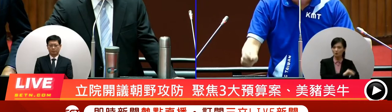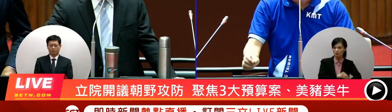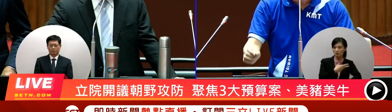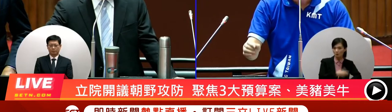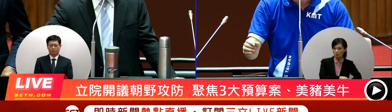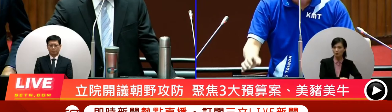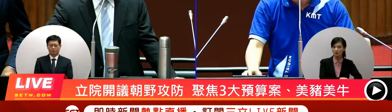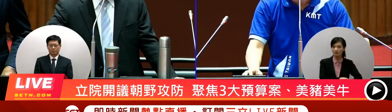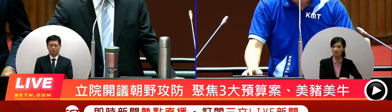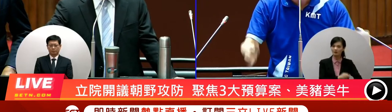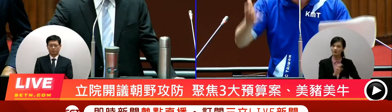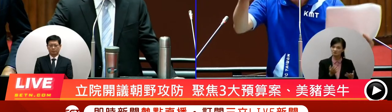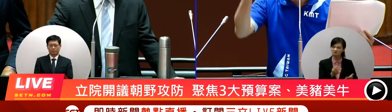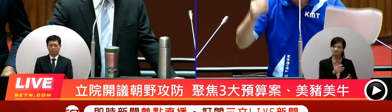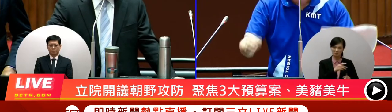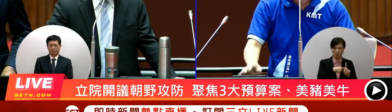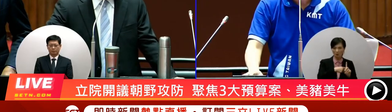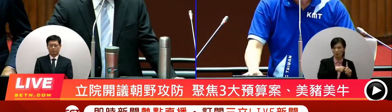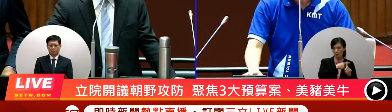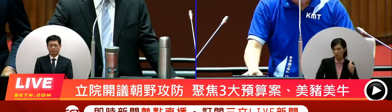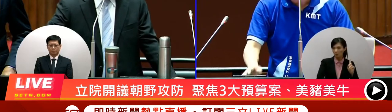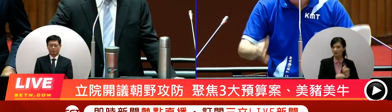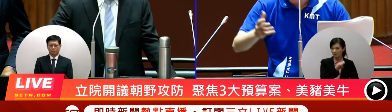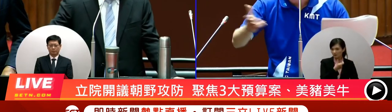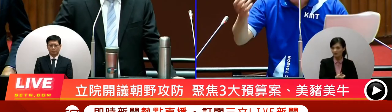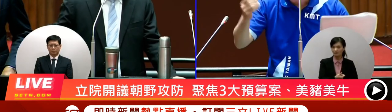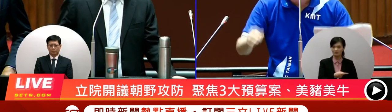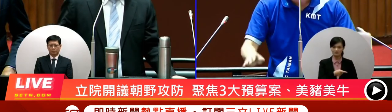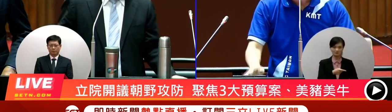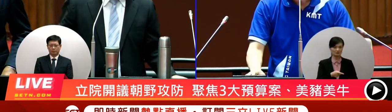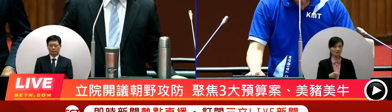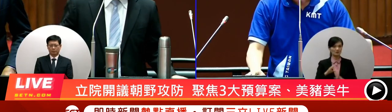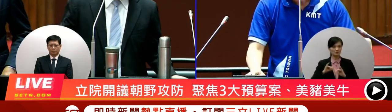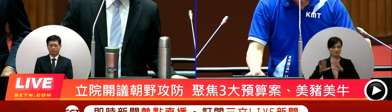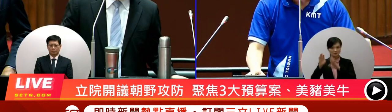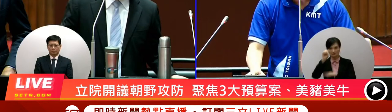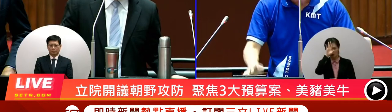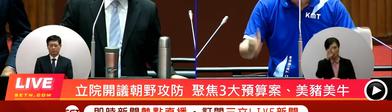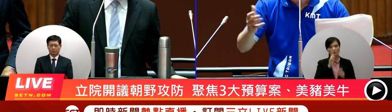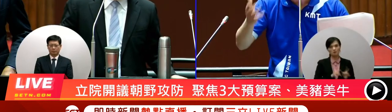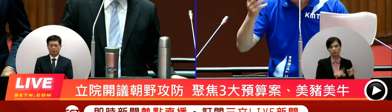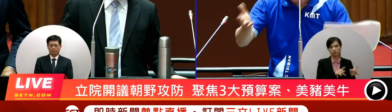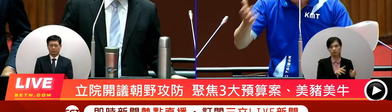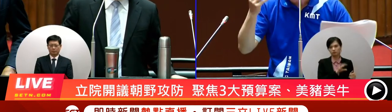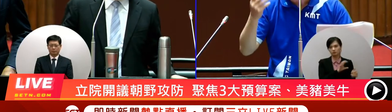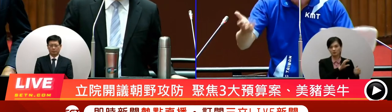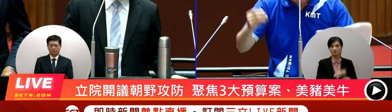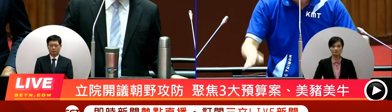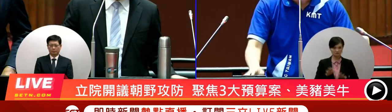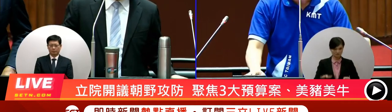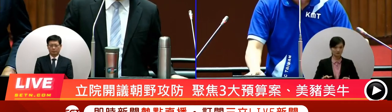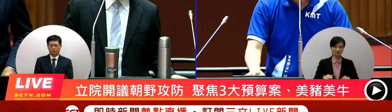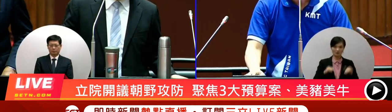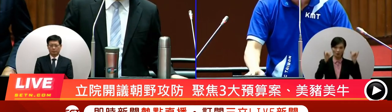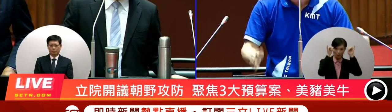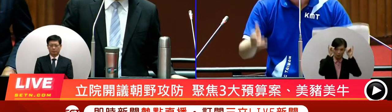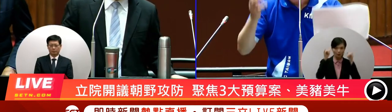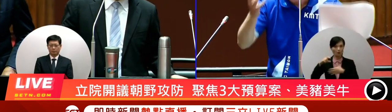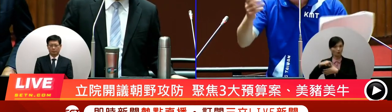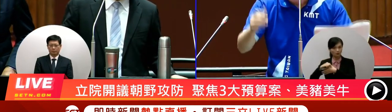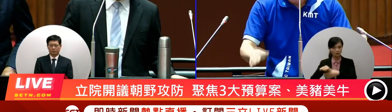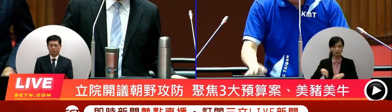的成分让它进口，被你们打，现在你全开了，全牛全猪全开，大